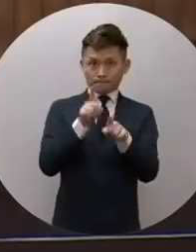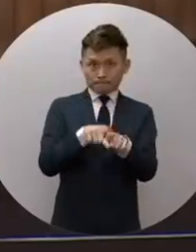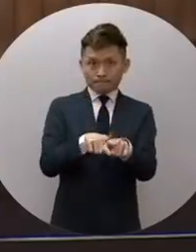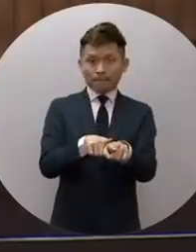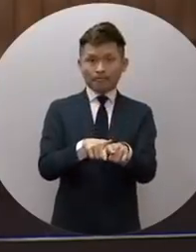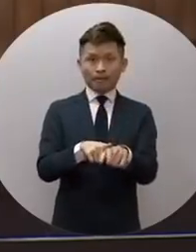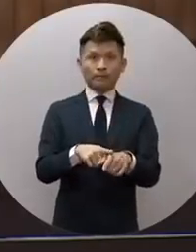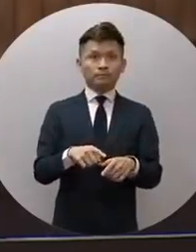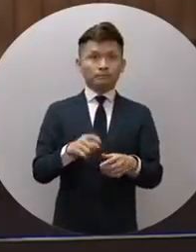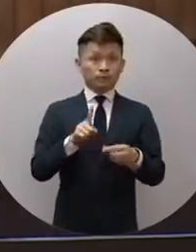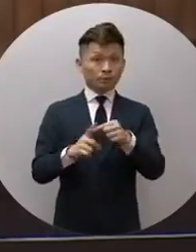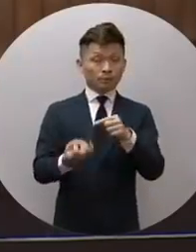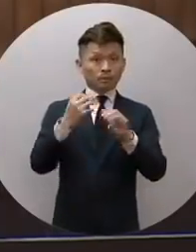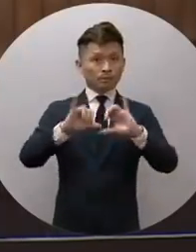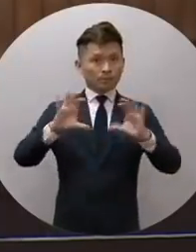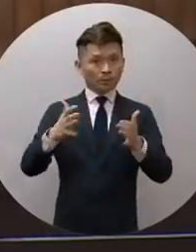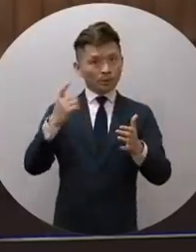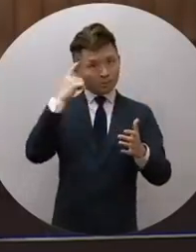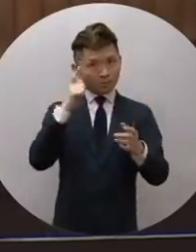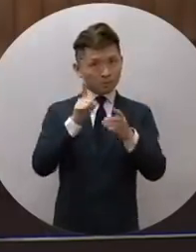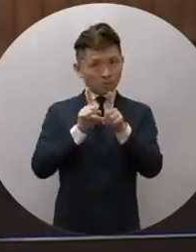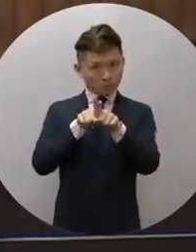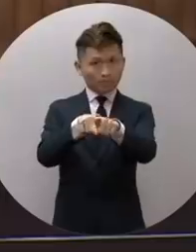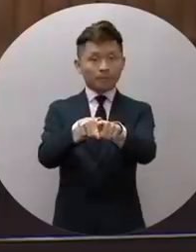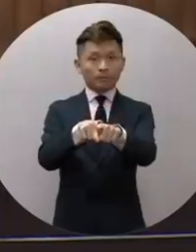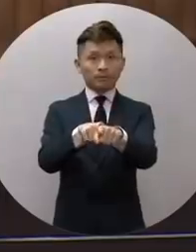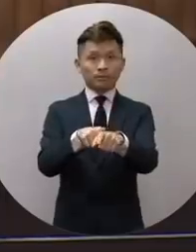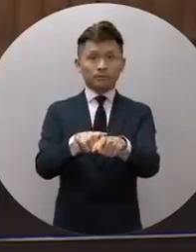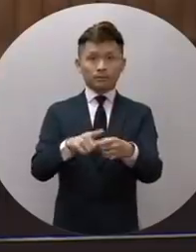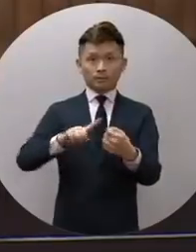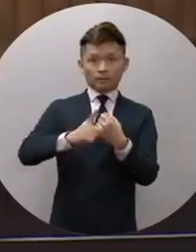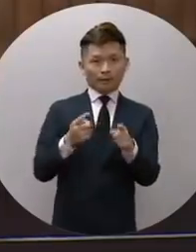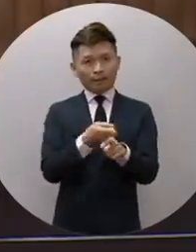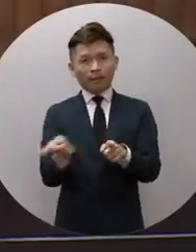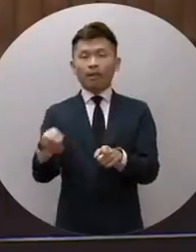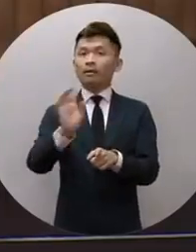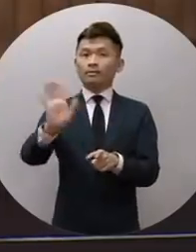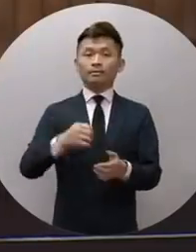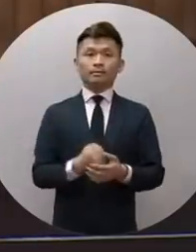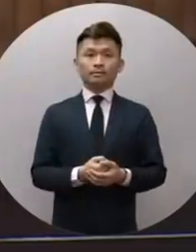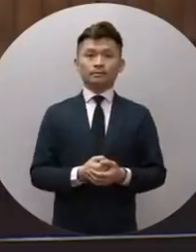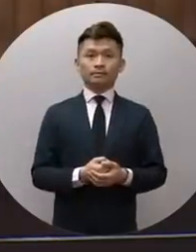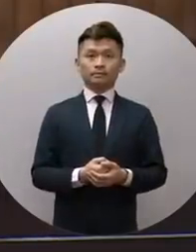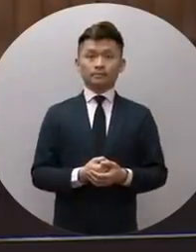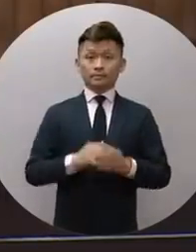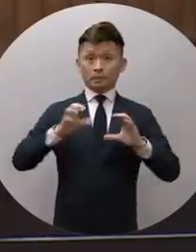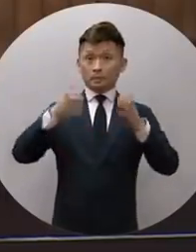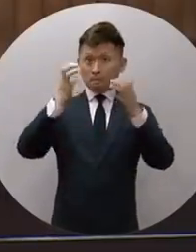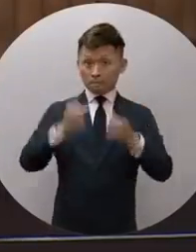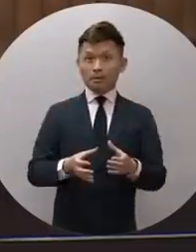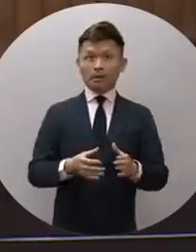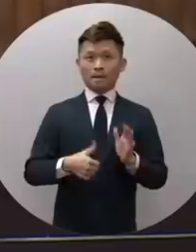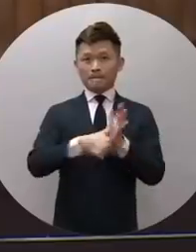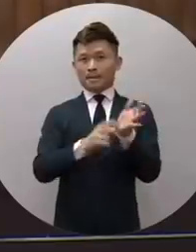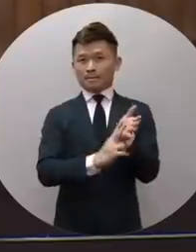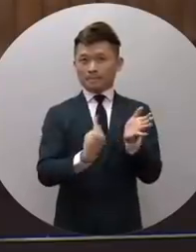同以中华民国为共识走正道，不让我们在陷于建国、证明、